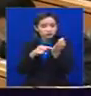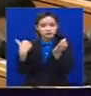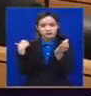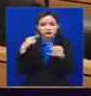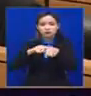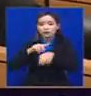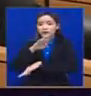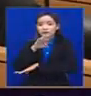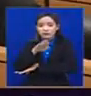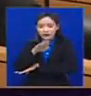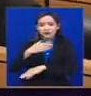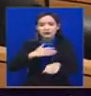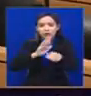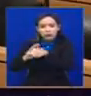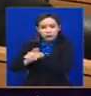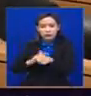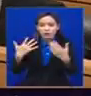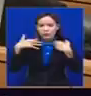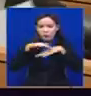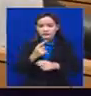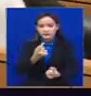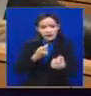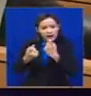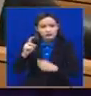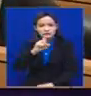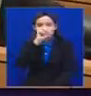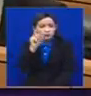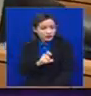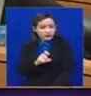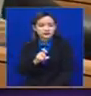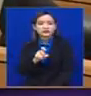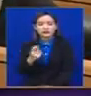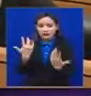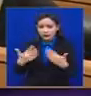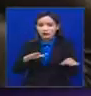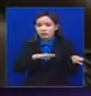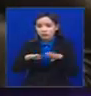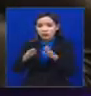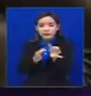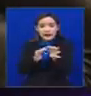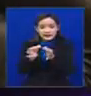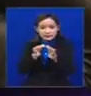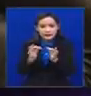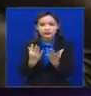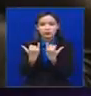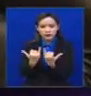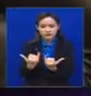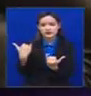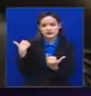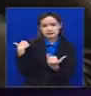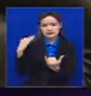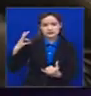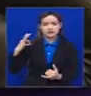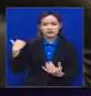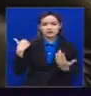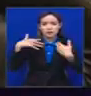ายโดยเชิญชวนสมาชิกเข้าร่วมและซักถามข้อสงสัยในที่ประชุมพร้อมกับชี้แจงว่าขณะนี้มีสมาชิกสนช.เข้าร่วม